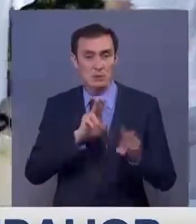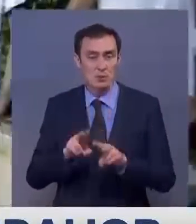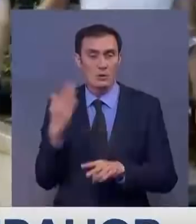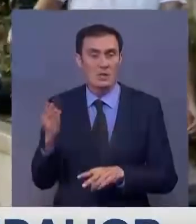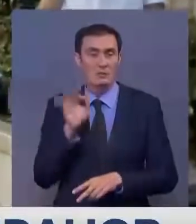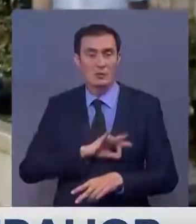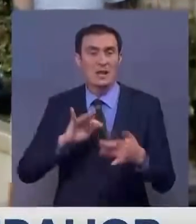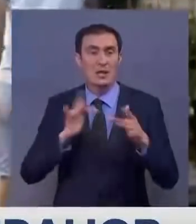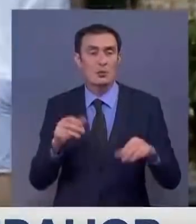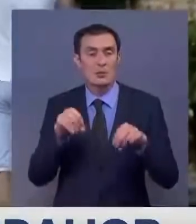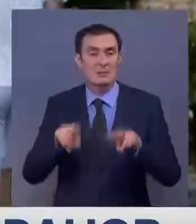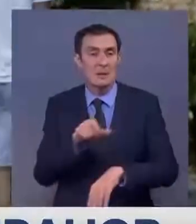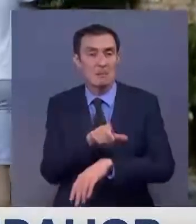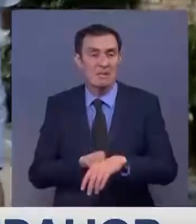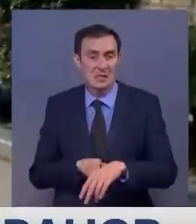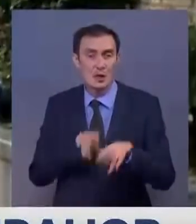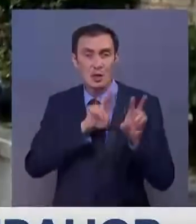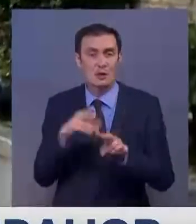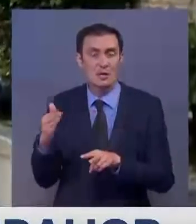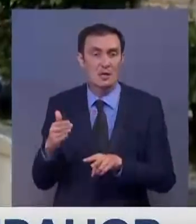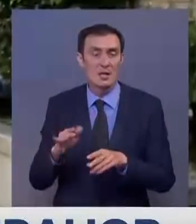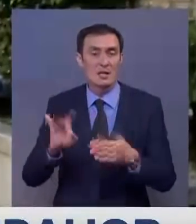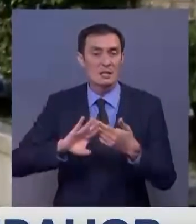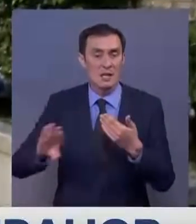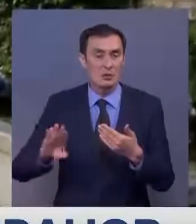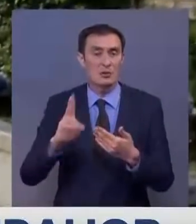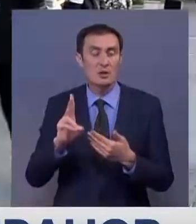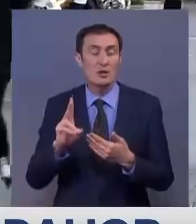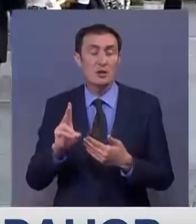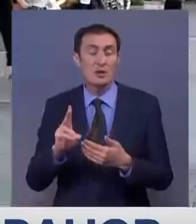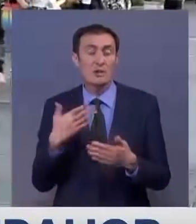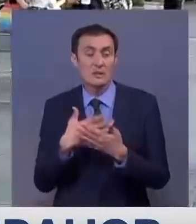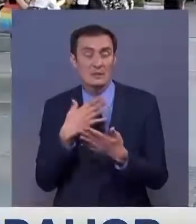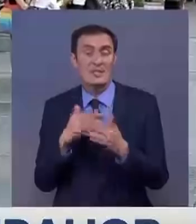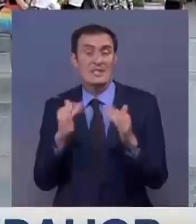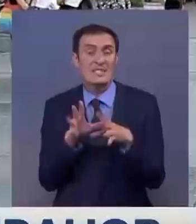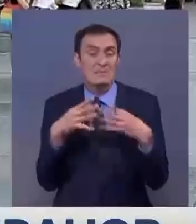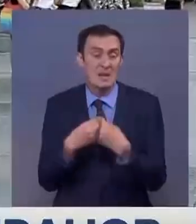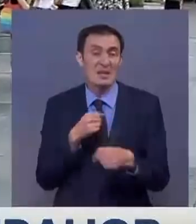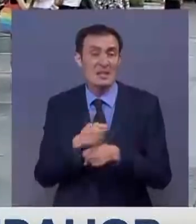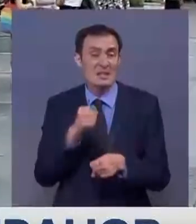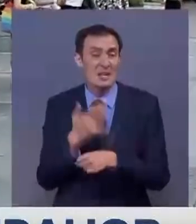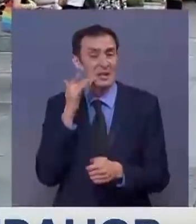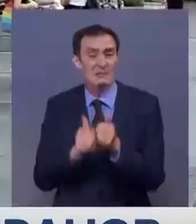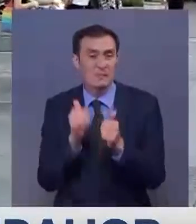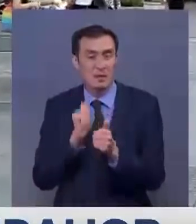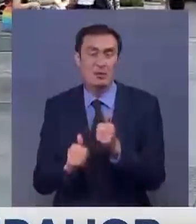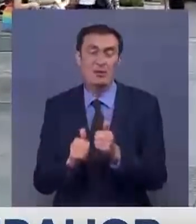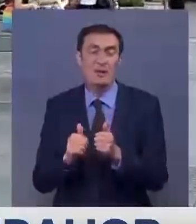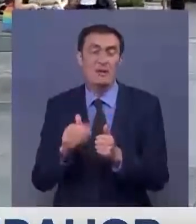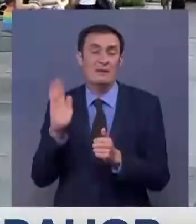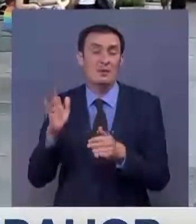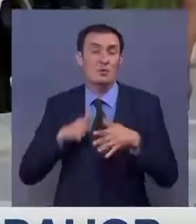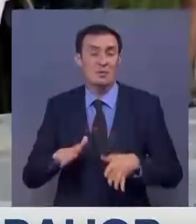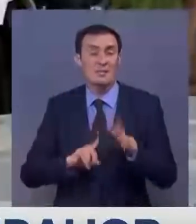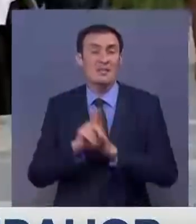них наденут электронные браслеты, контролирующие дистанцию по отношению к жертве. Семейное насилие в стране одно из самых распространенных преступлений.